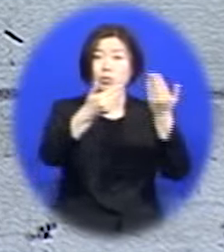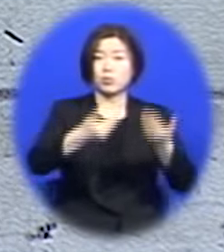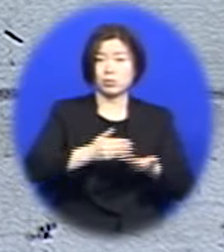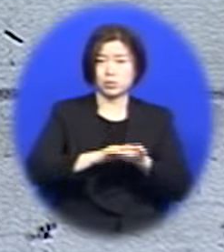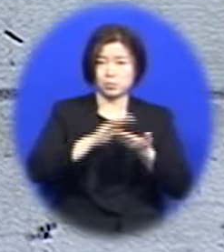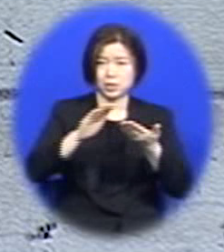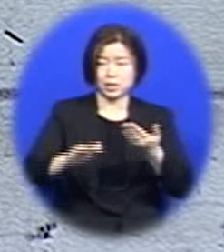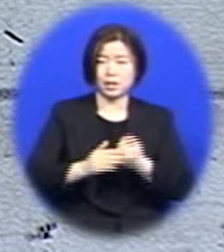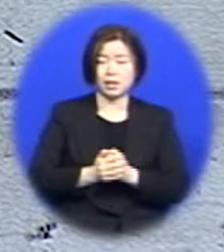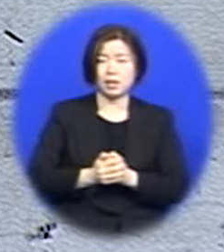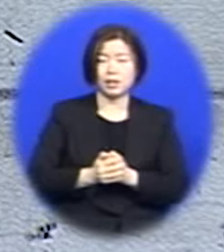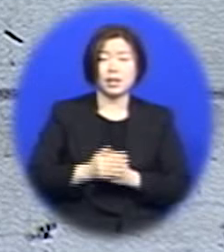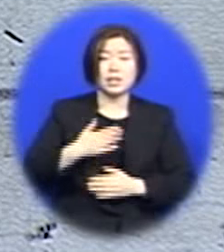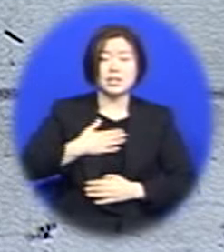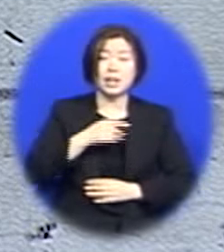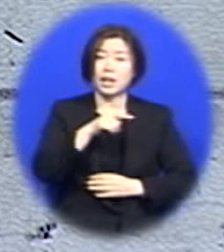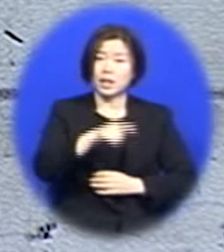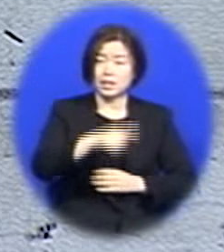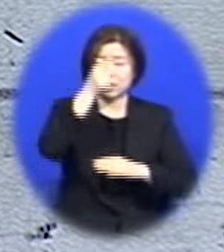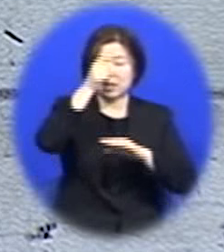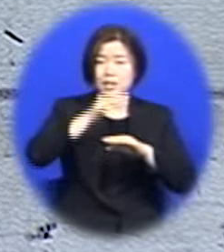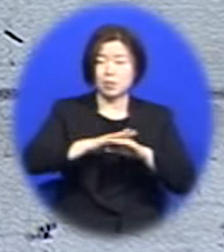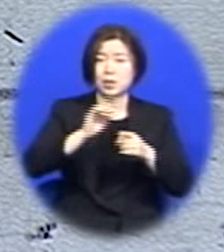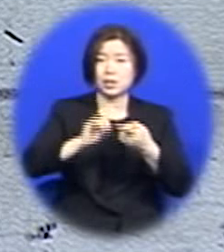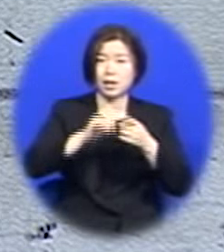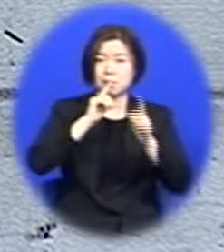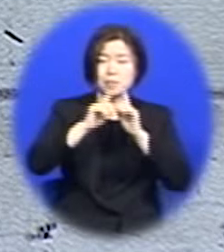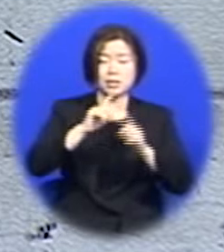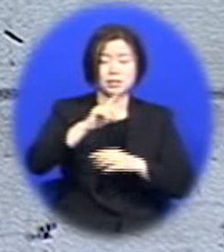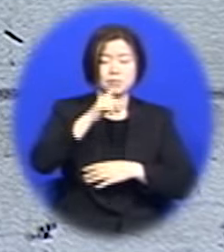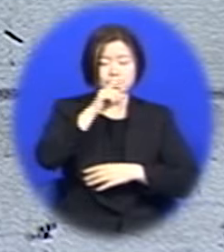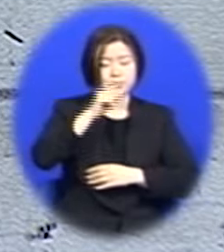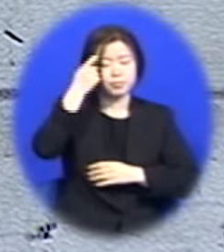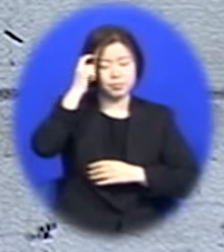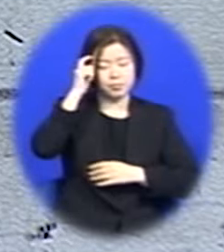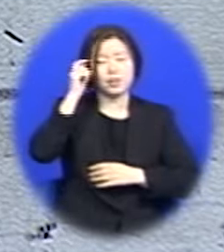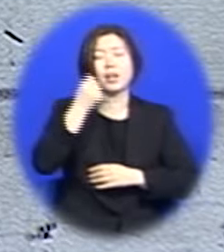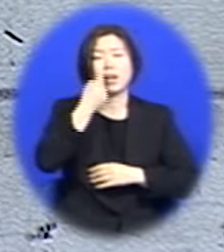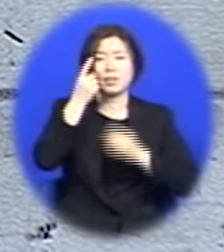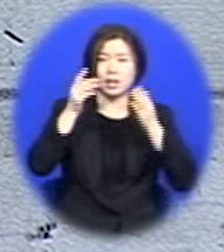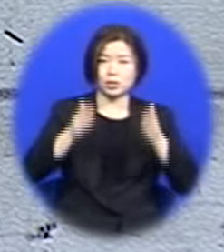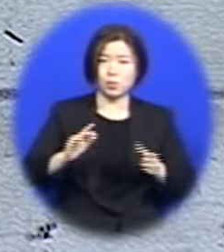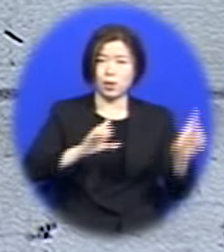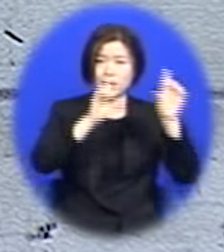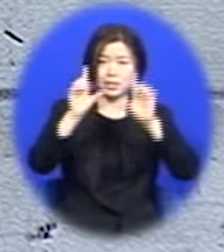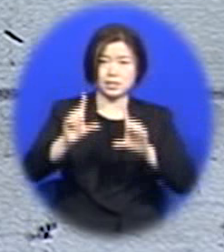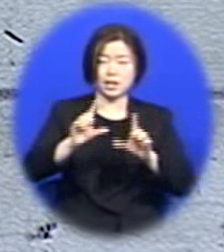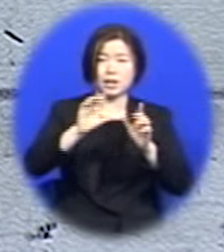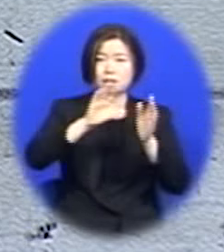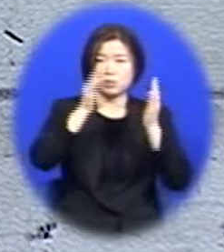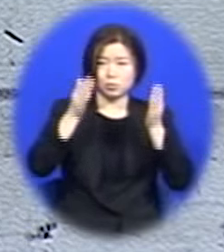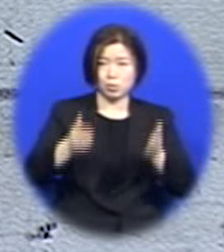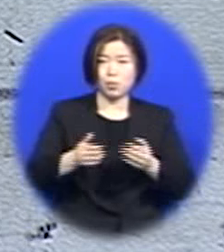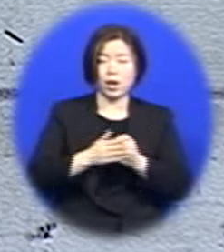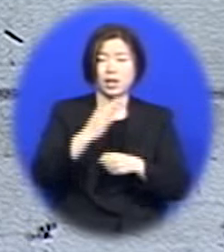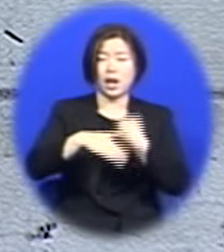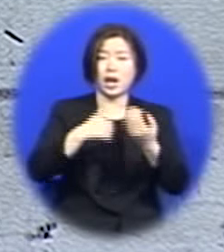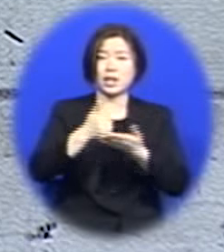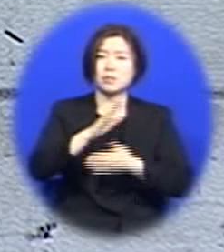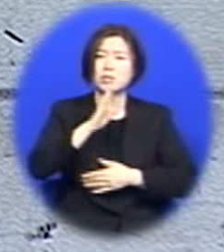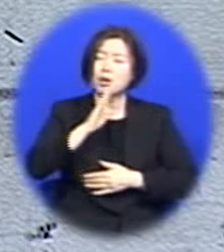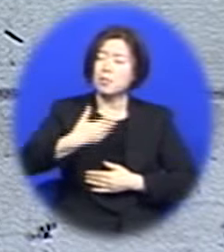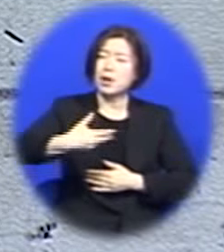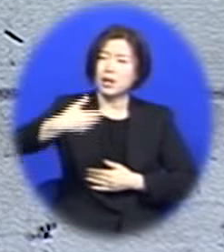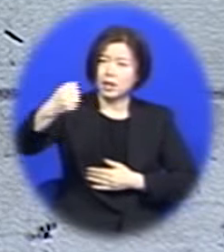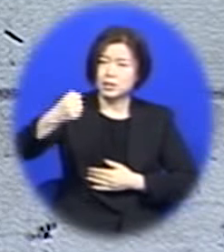제가 이 예배에 대해서 말씀을 묵상하고 한 달 동안 지내면서 하나님은 제 마음에 하나님이 정말 받으시는